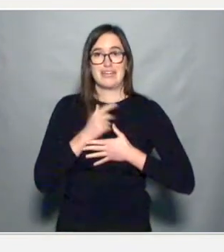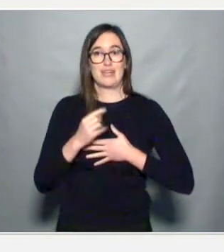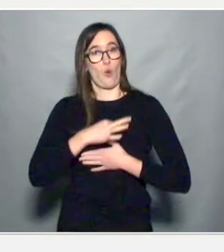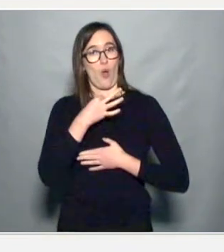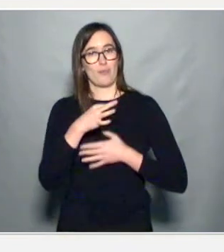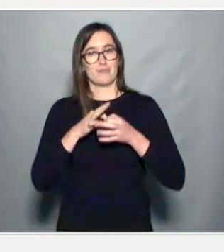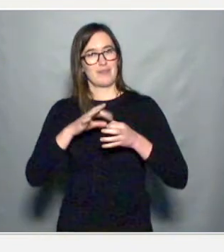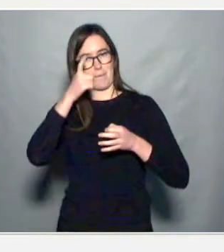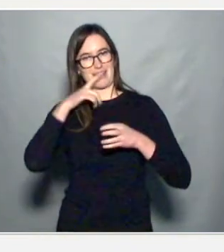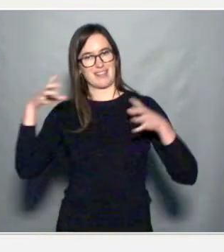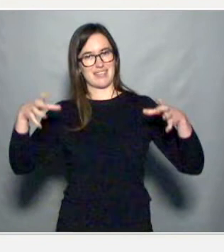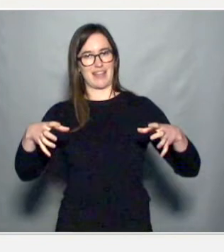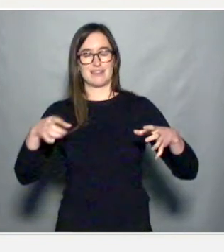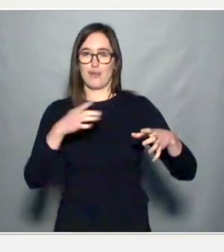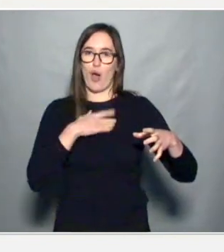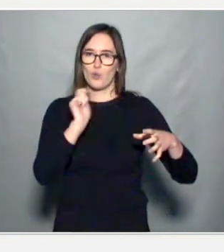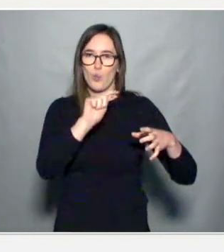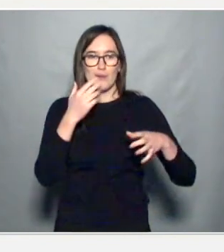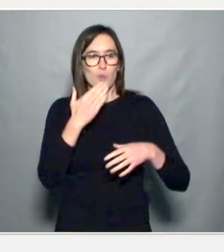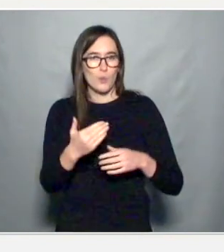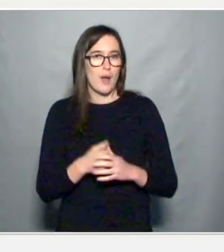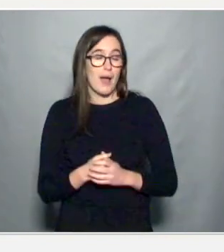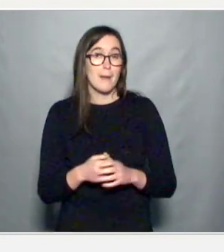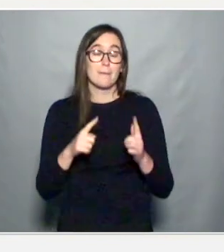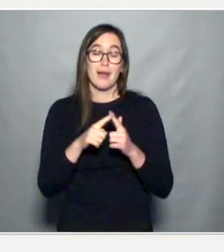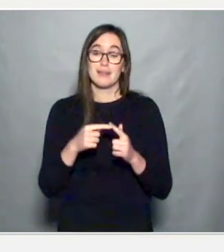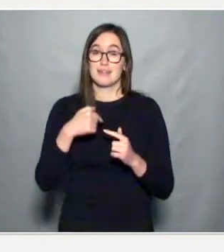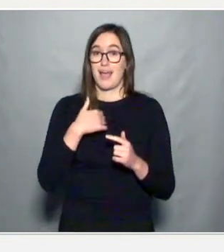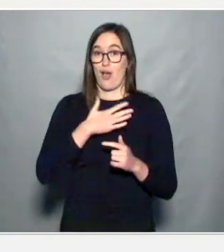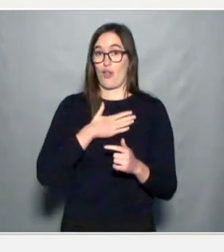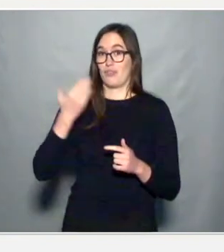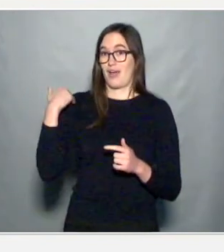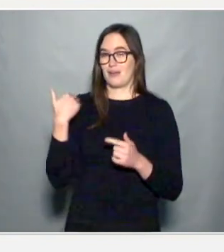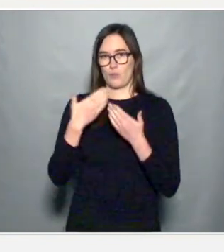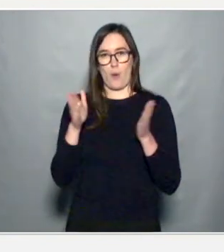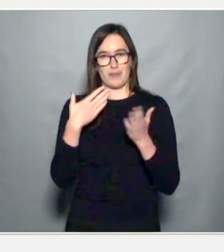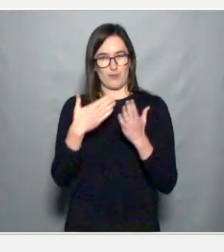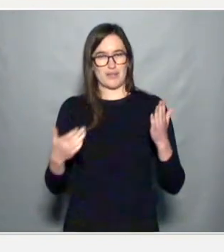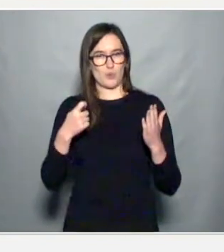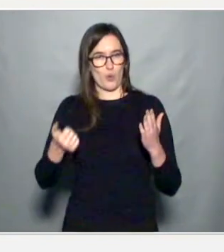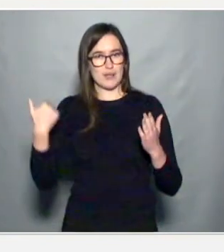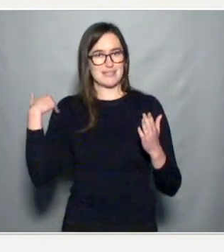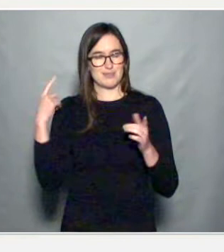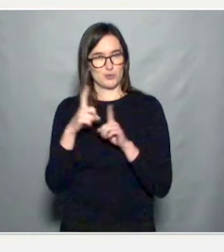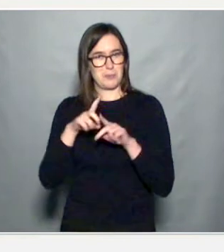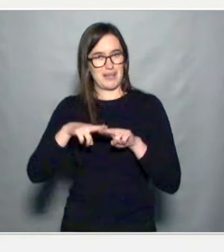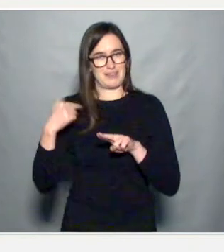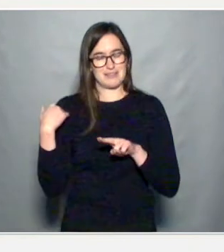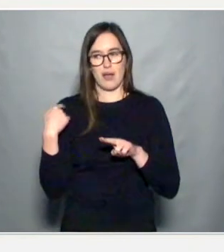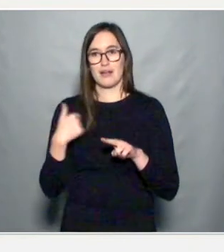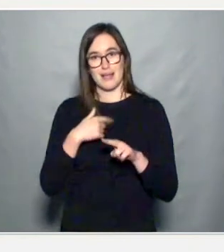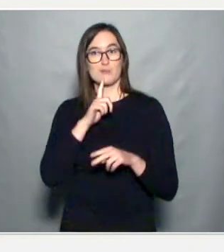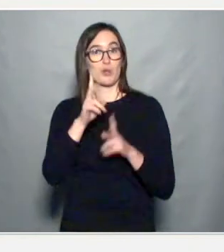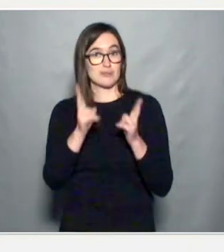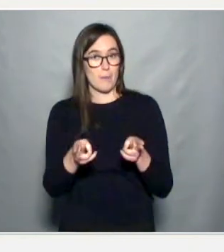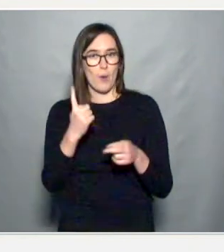finns goda människor. Men när jag var där i Växjö och hade gjort min öppna föreläsning för några år sedan så ställde jag också den här frågan. Och då var det en grabb